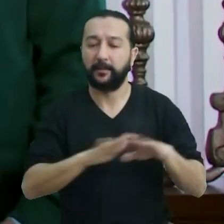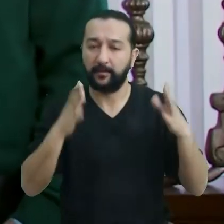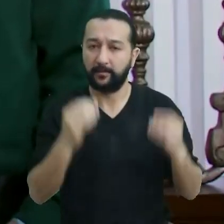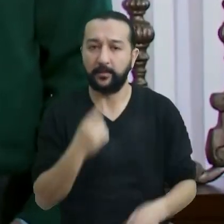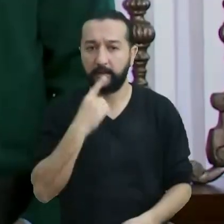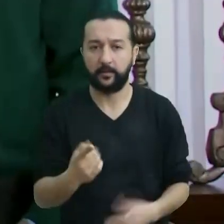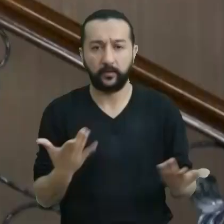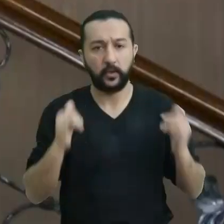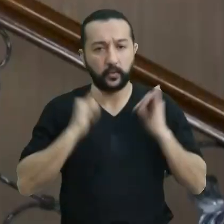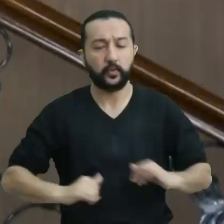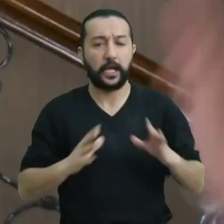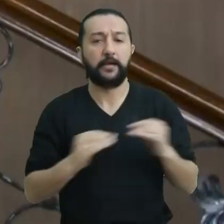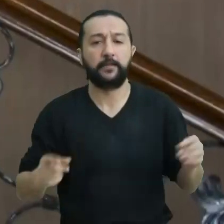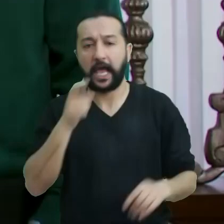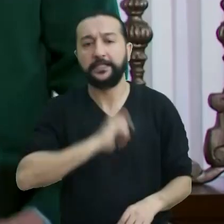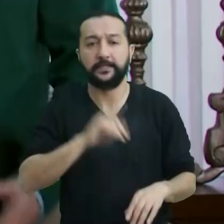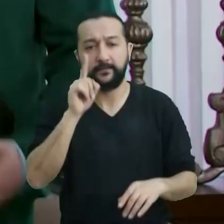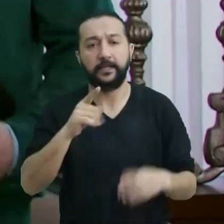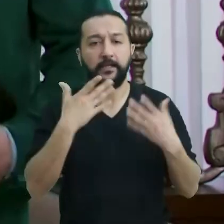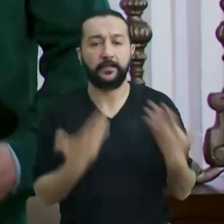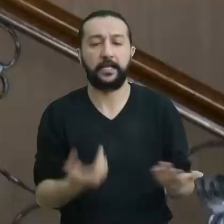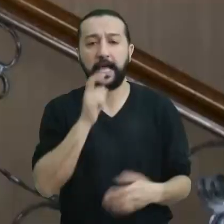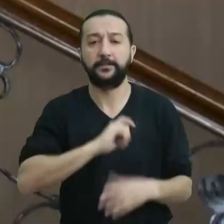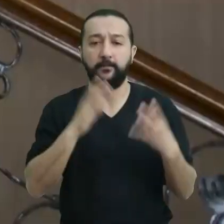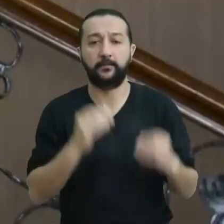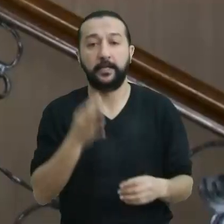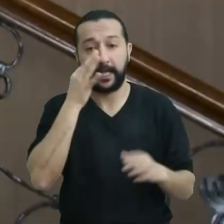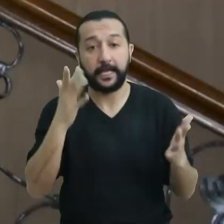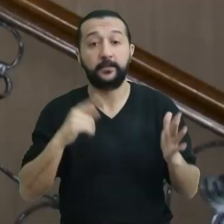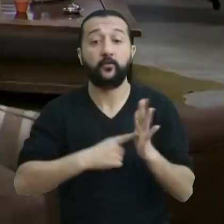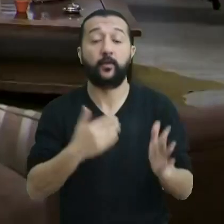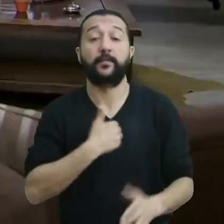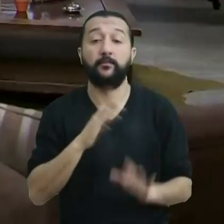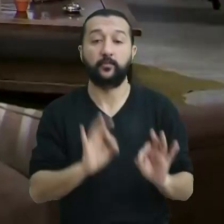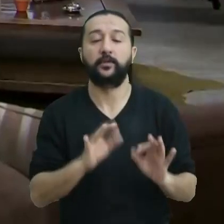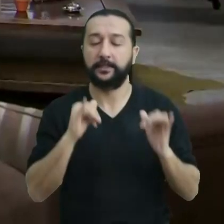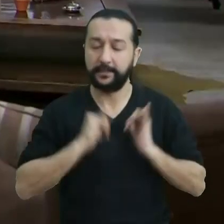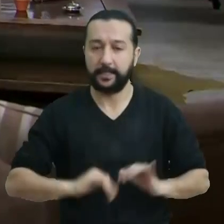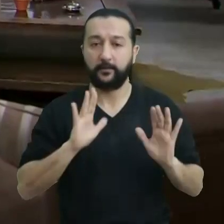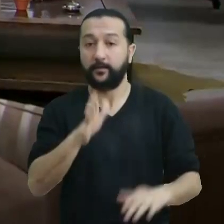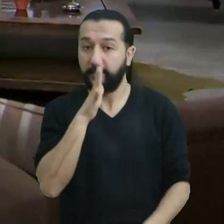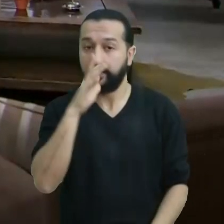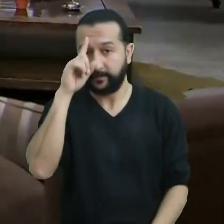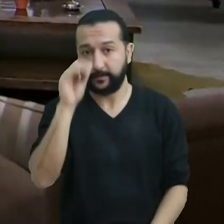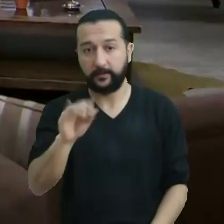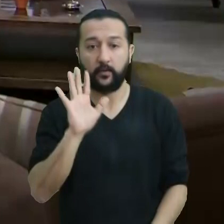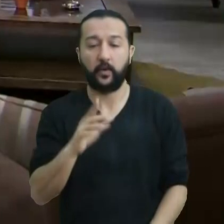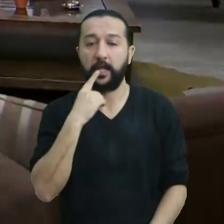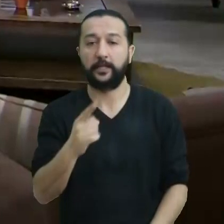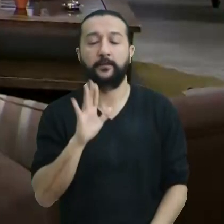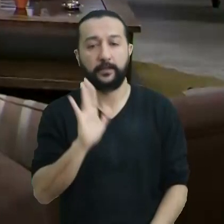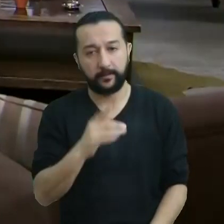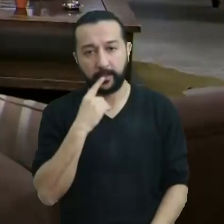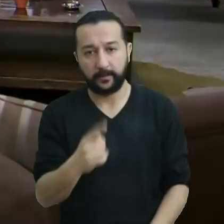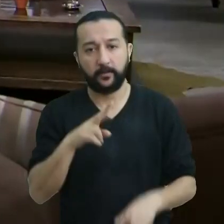Tamam hadi da. Yok, huzur huzur kalmadı. Bir şey kalmadı. Huzur dedik. Ah, burnumuzdan geldi. Hassas noktam bu benim. Tamam sakin. Bunu bilin, ona göre davranın.